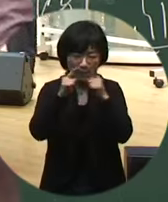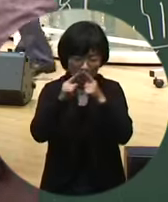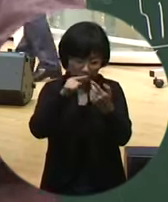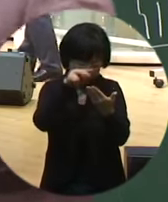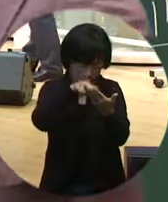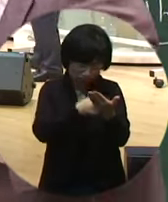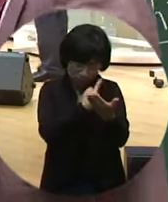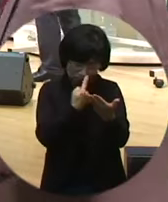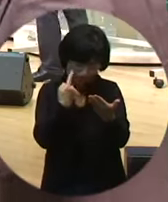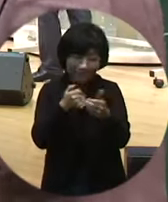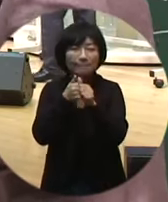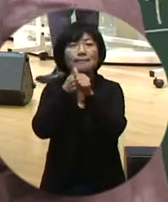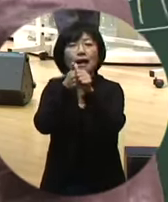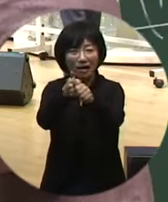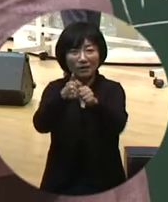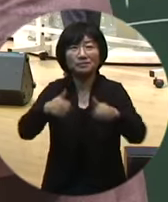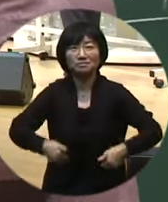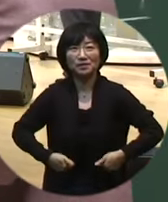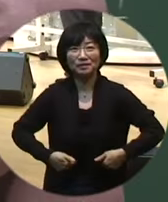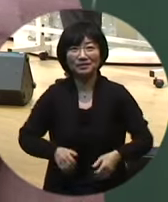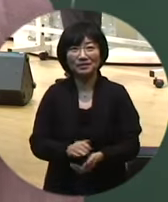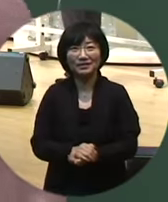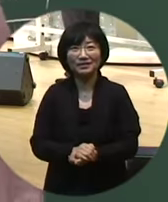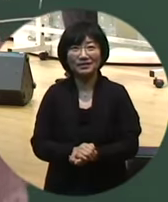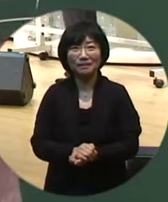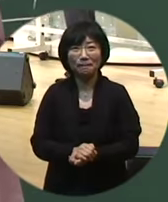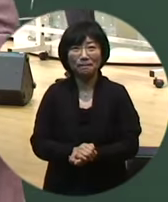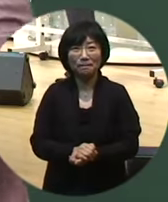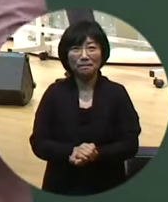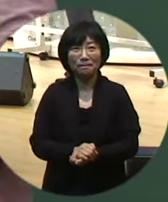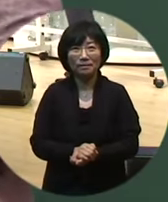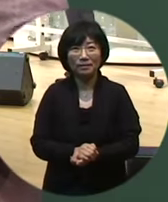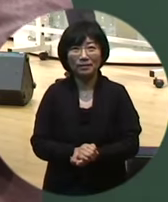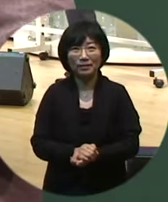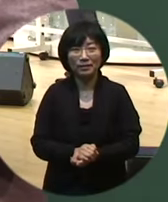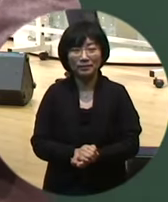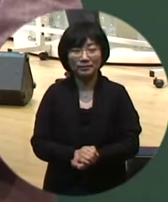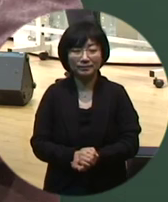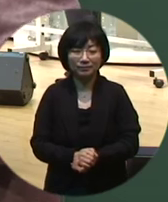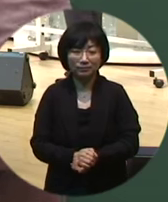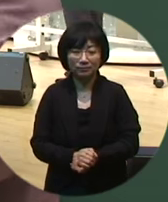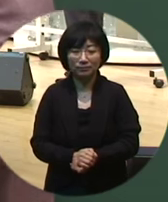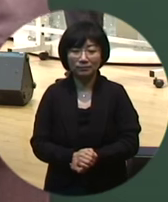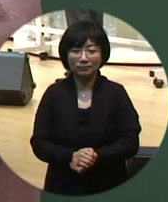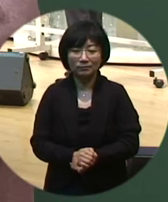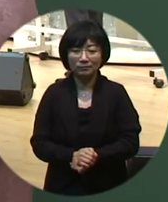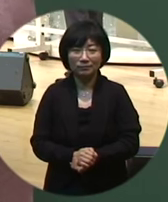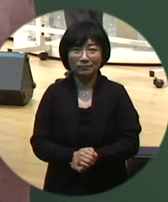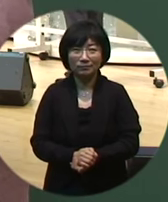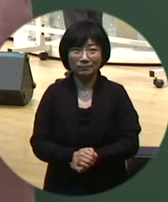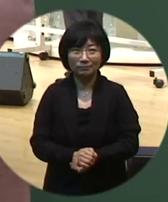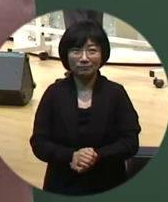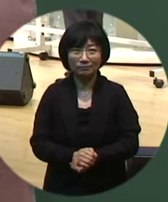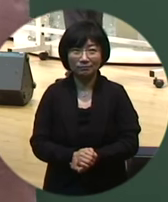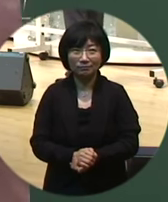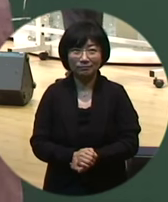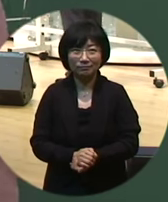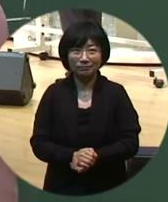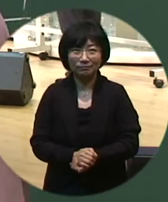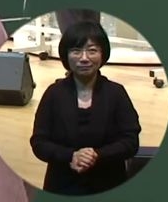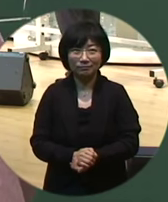follow after the word. 잘못하면 복음 아닌 것이 복음인 것 마냥 그 자리를 차지하고 있어요. Otherwise, the things that are not the gospel will take the place of the